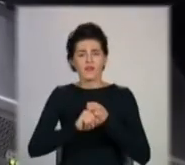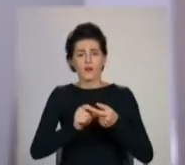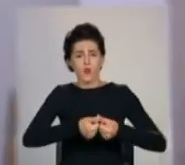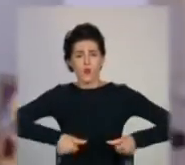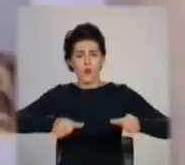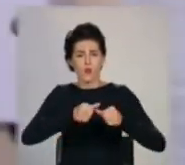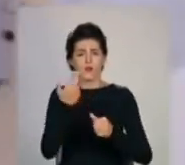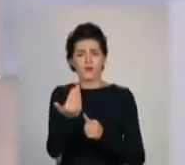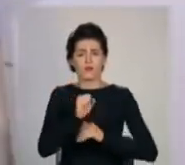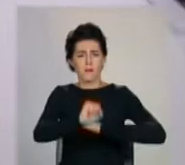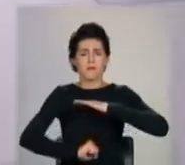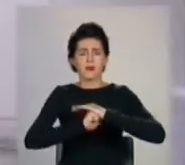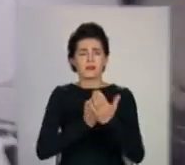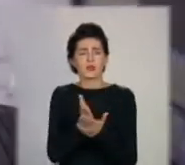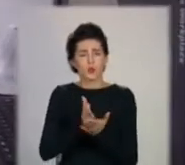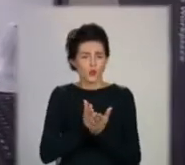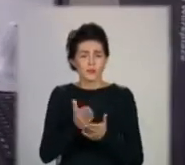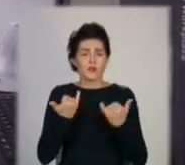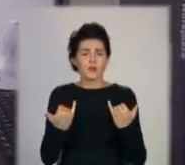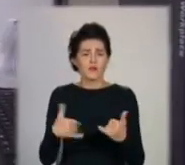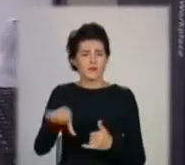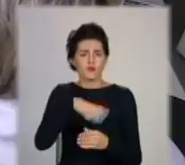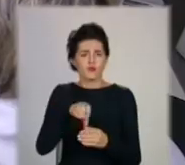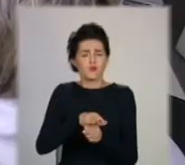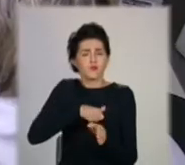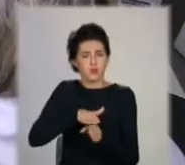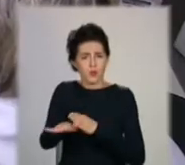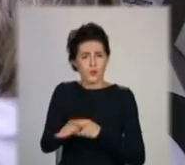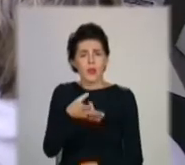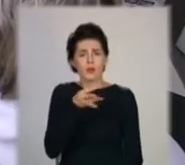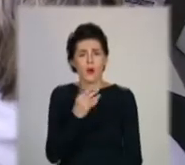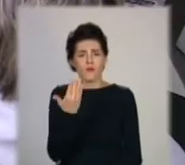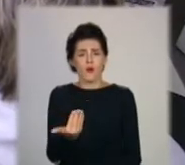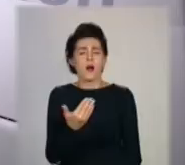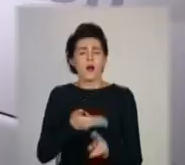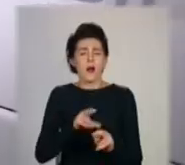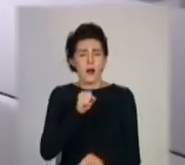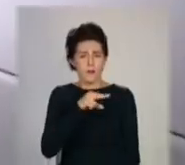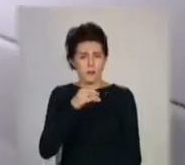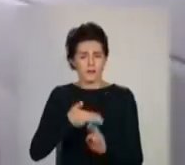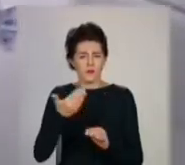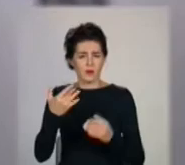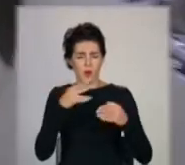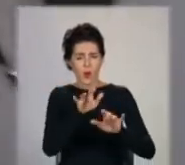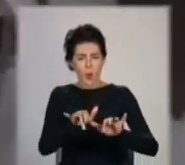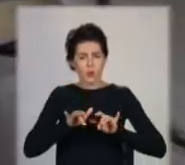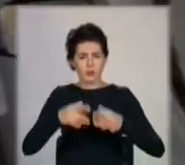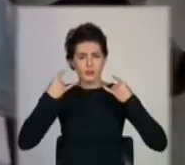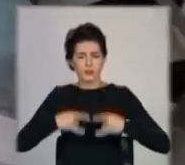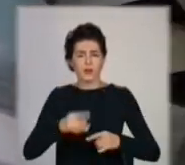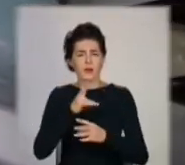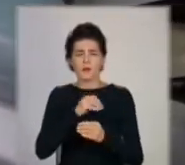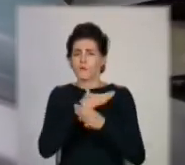розгорнули на базі хірургічного. На сьогодні воно заповнено. А ось апарат комп'ютерної томографії навіть не завантажений.